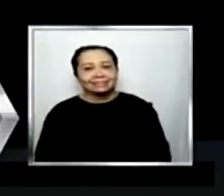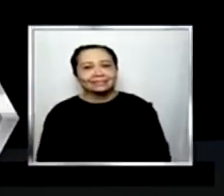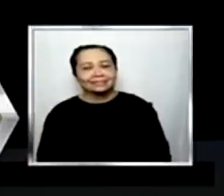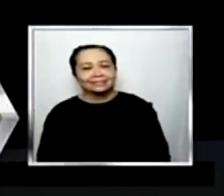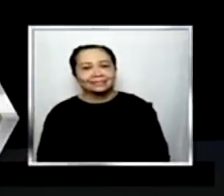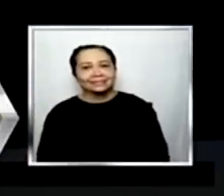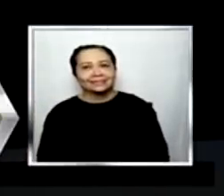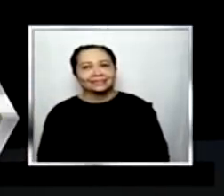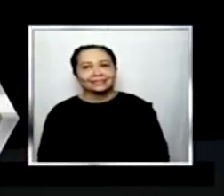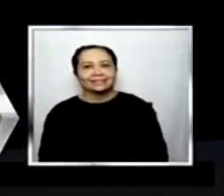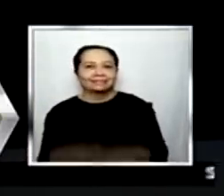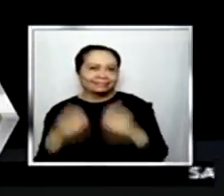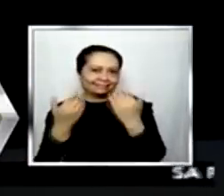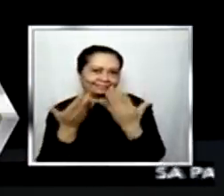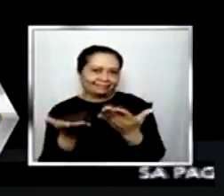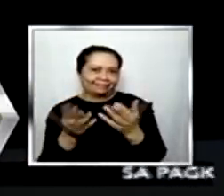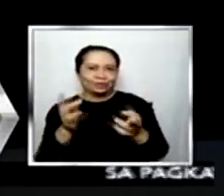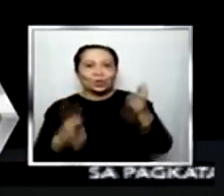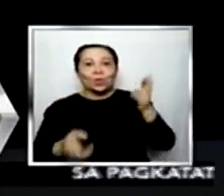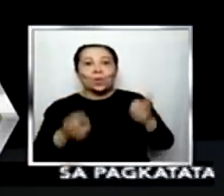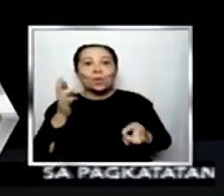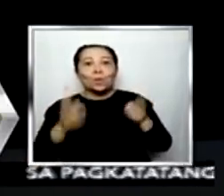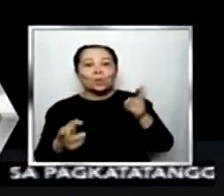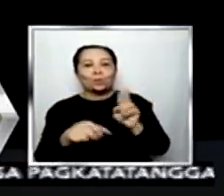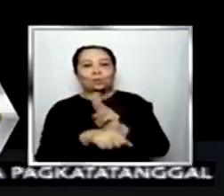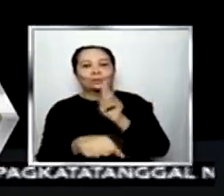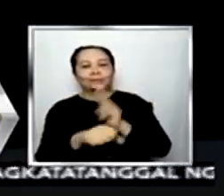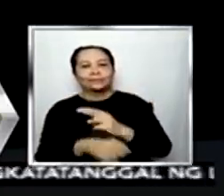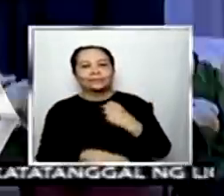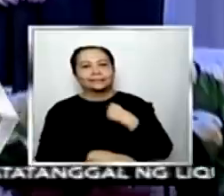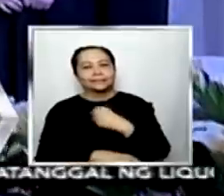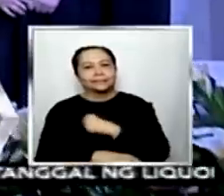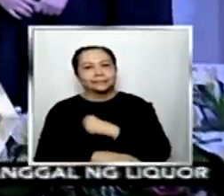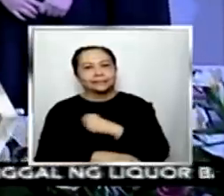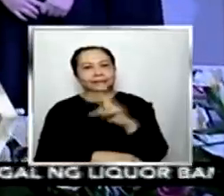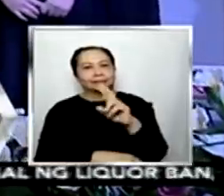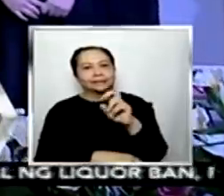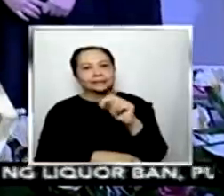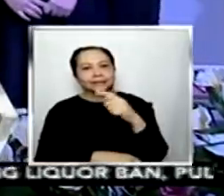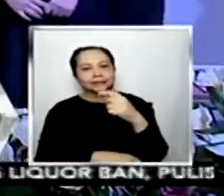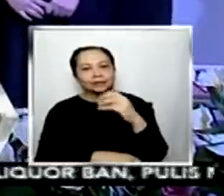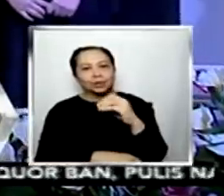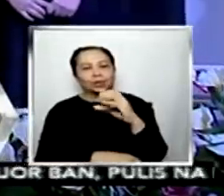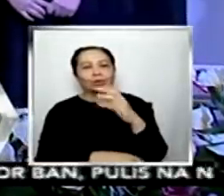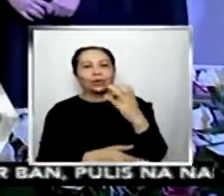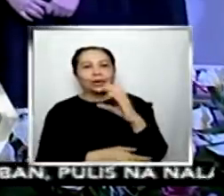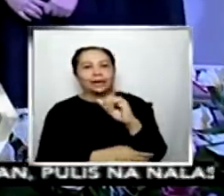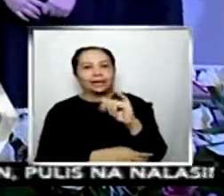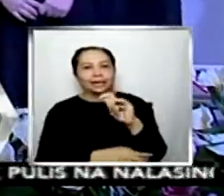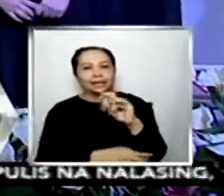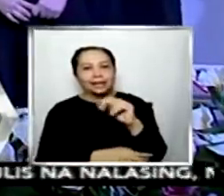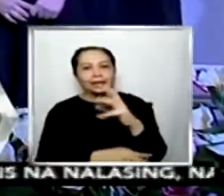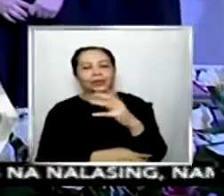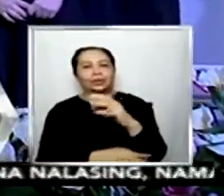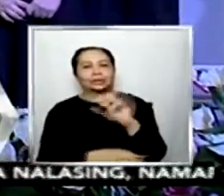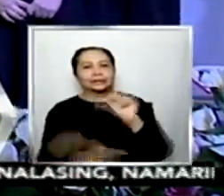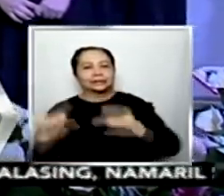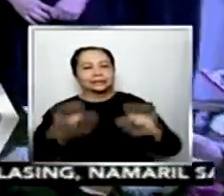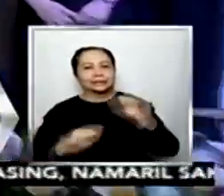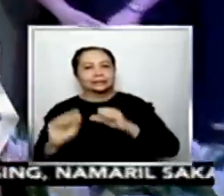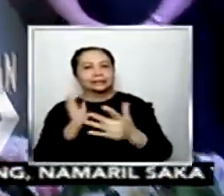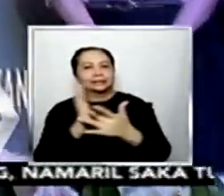Ayan po yung mga robot na ginamit sa Senator Renato Compañero Cayetano Memorial Science and Technology High